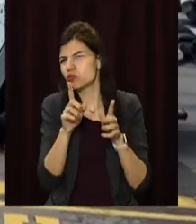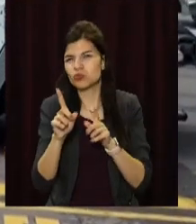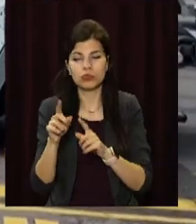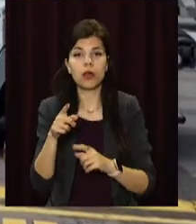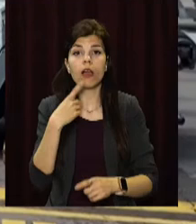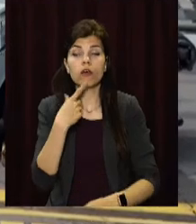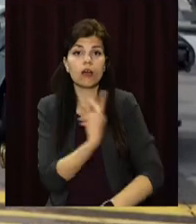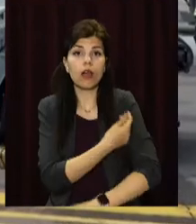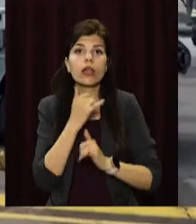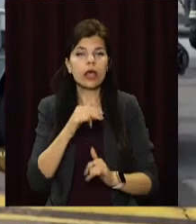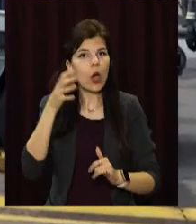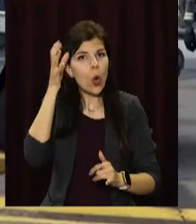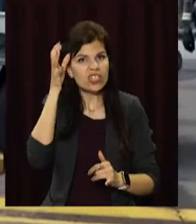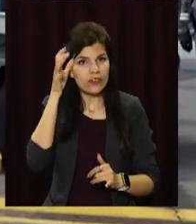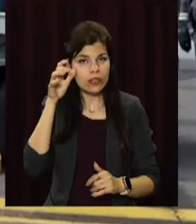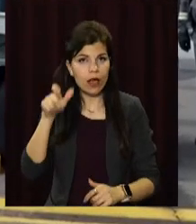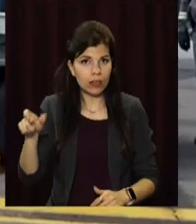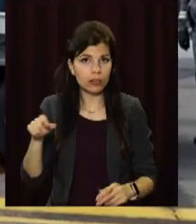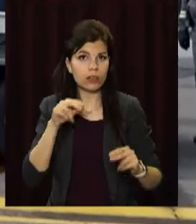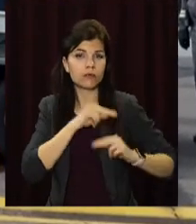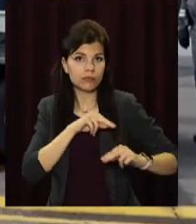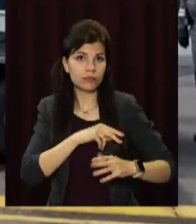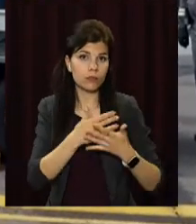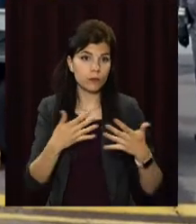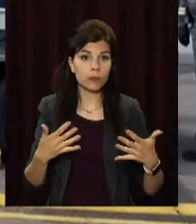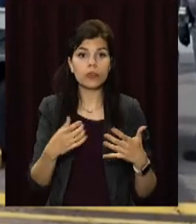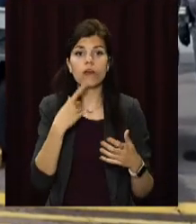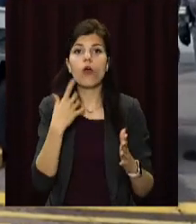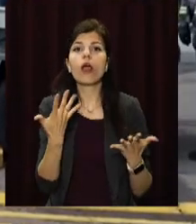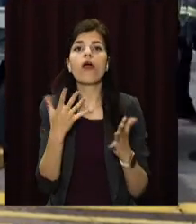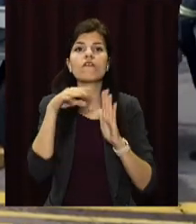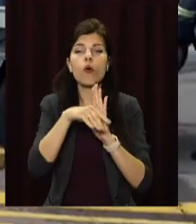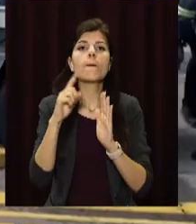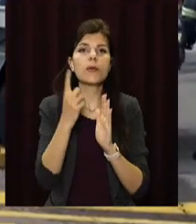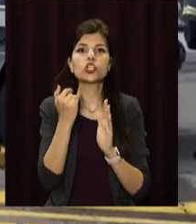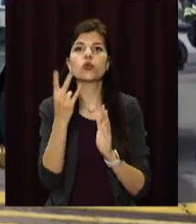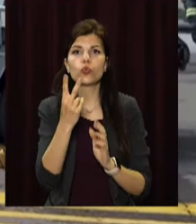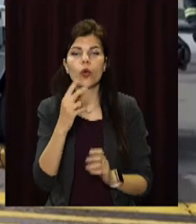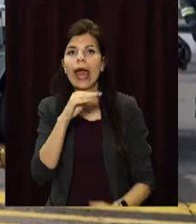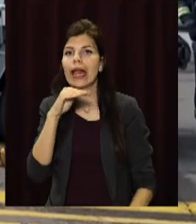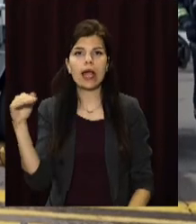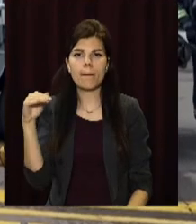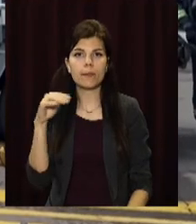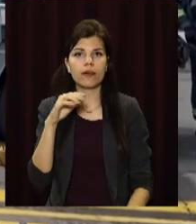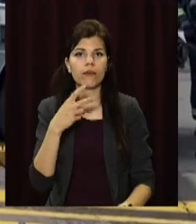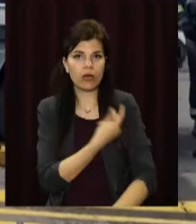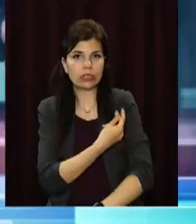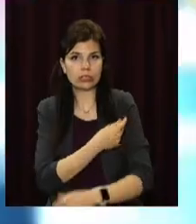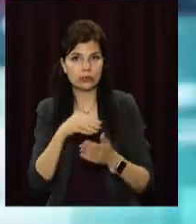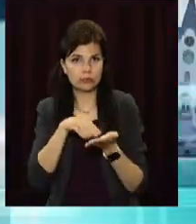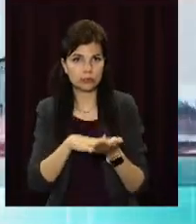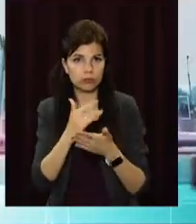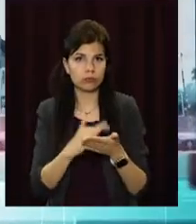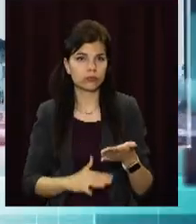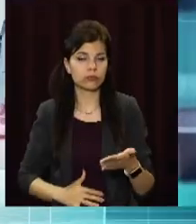щеплення освітян, решту – для пріоритетних груп населення, які входять до списку першого та другого етапу вакцинації.